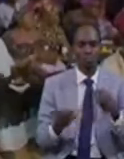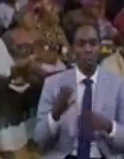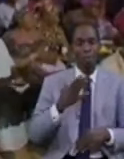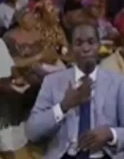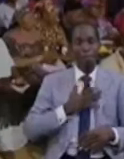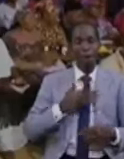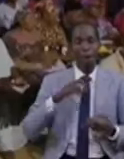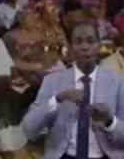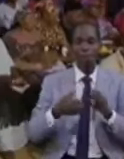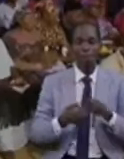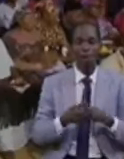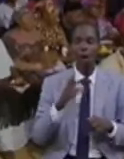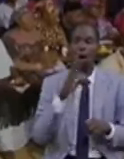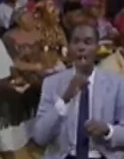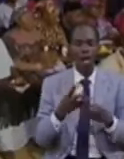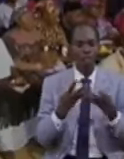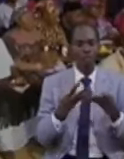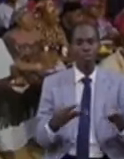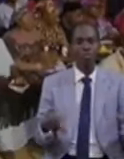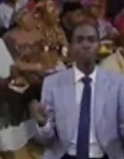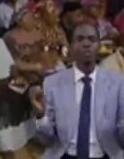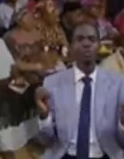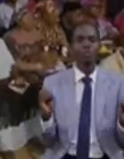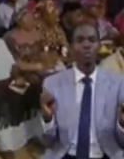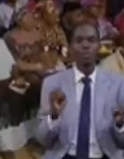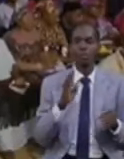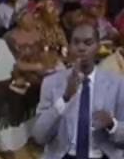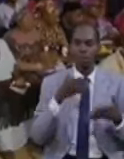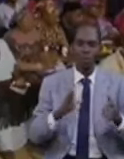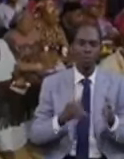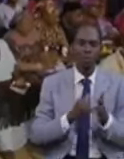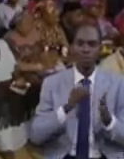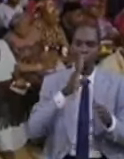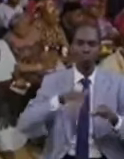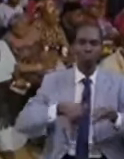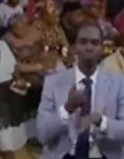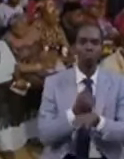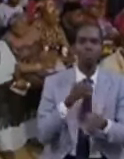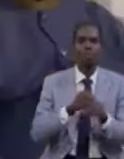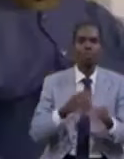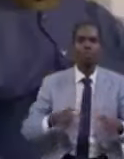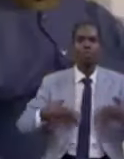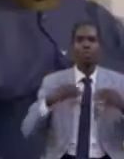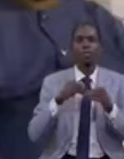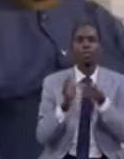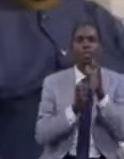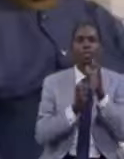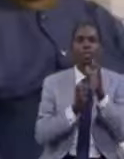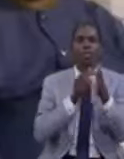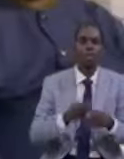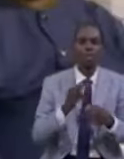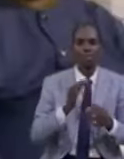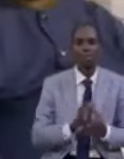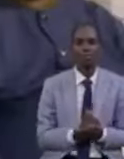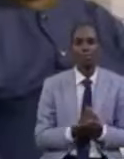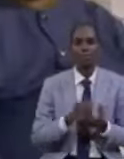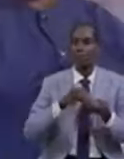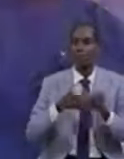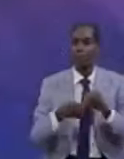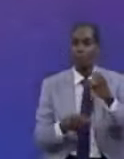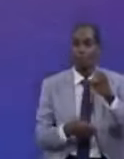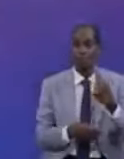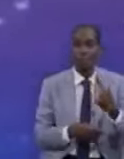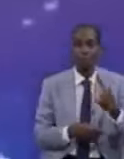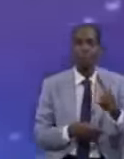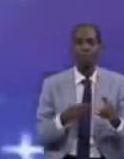résolus et que cela soit confirmé dans ta vie au nom de Jésus premier point donc le Dieu